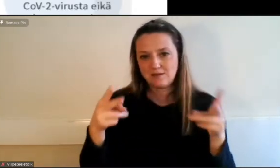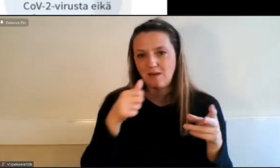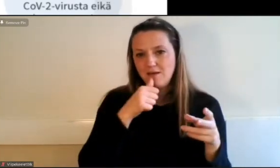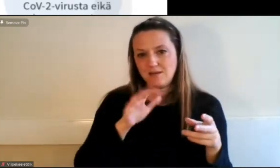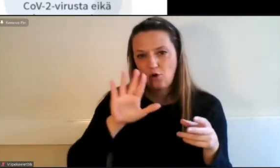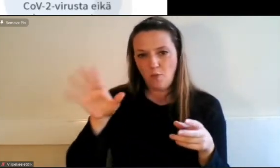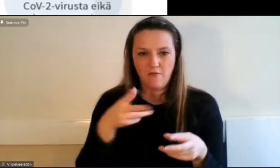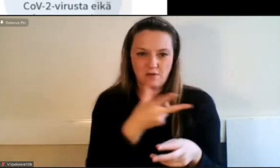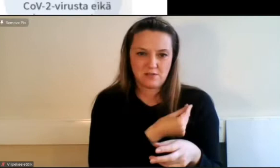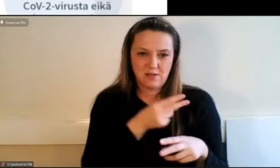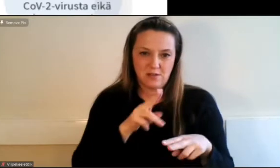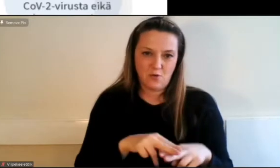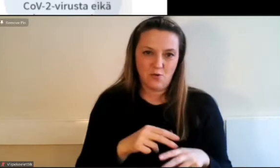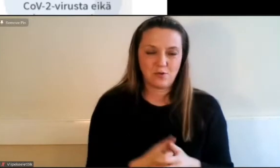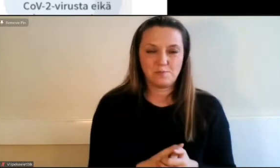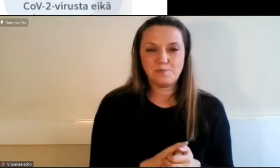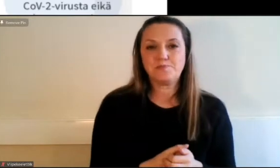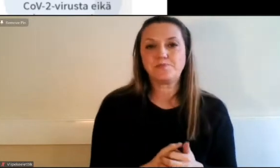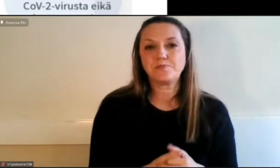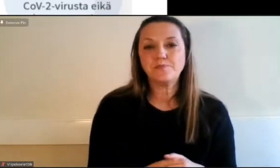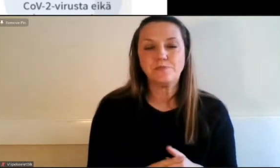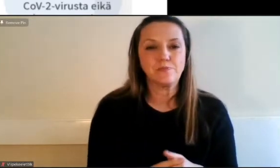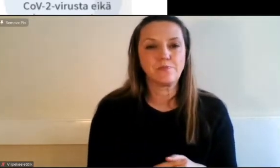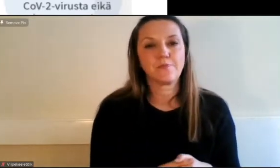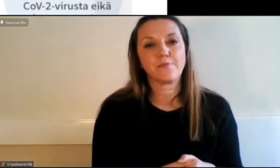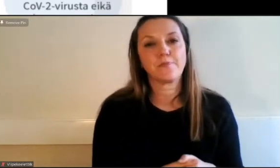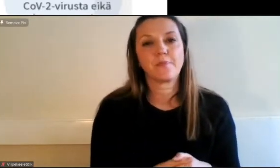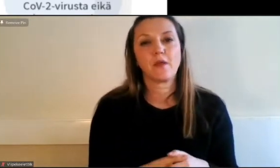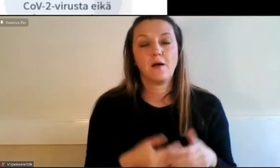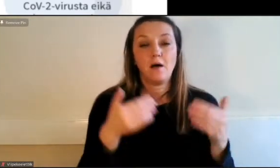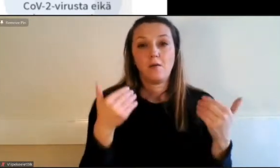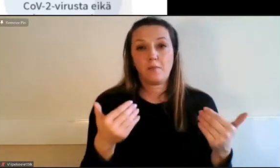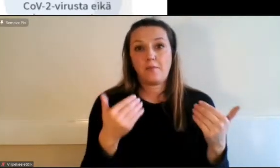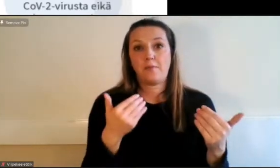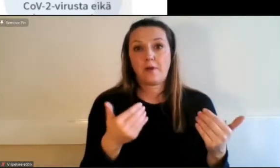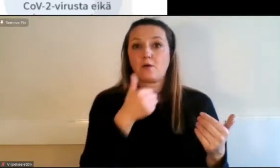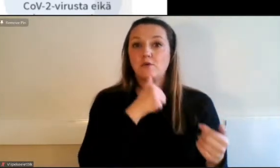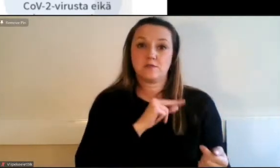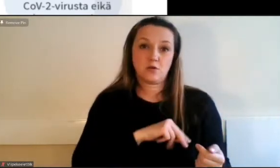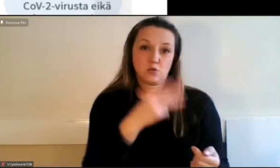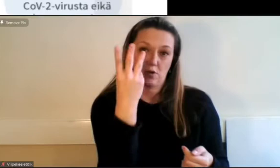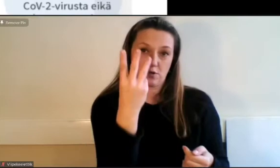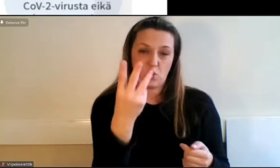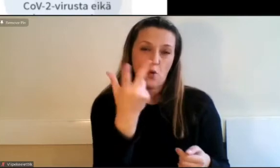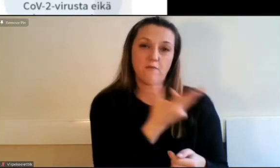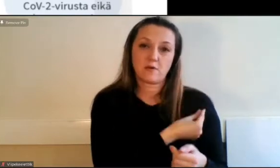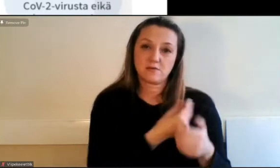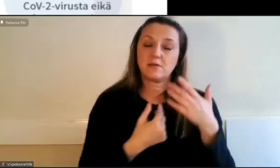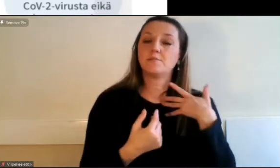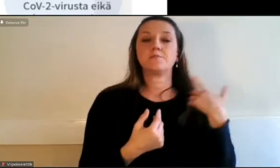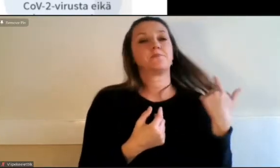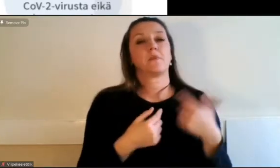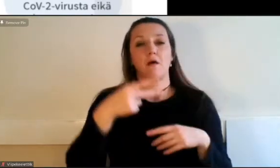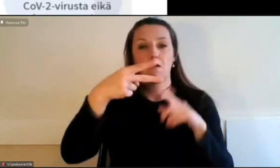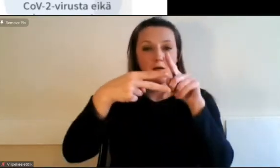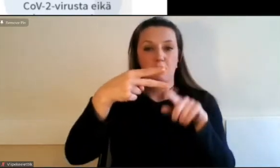rasvatilk seal ei hakkaks lagunema. Siis on seal täiesti tavalist lauasuhkrut, sest et